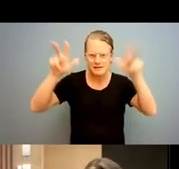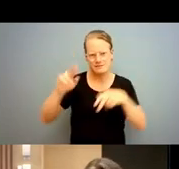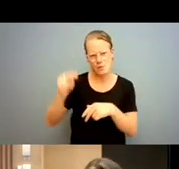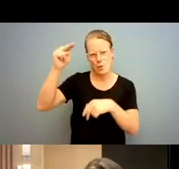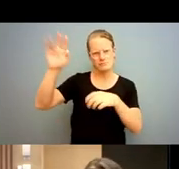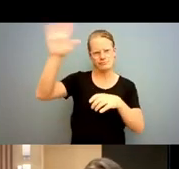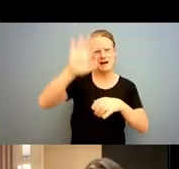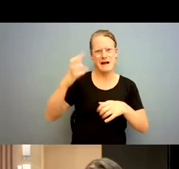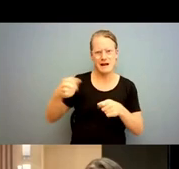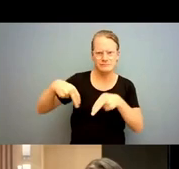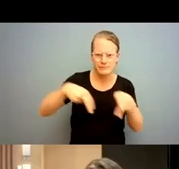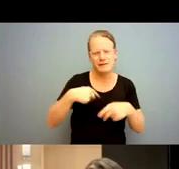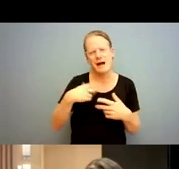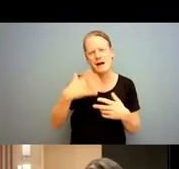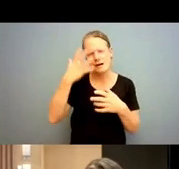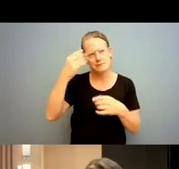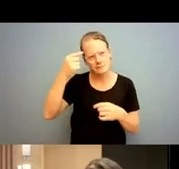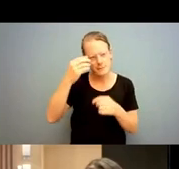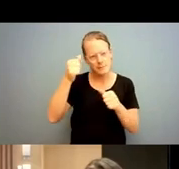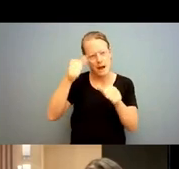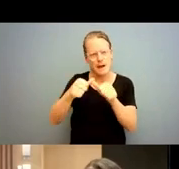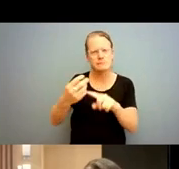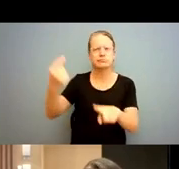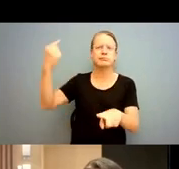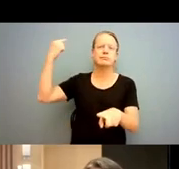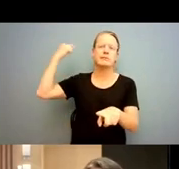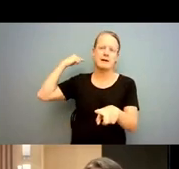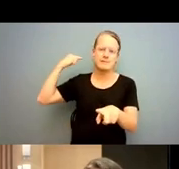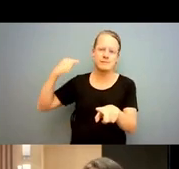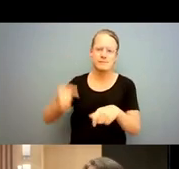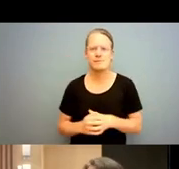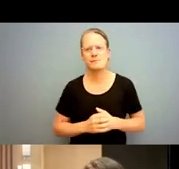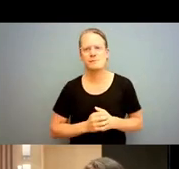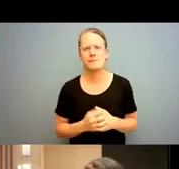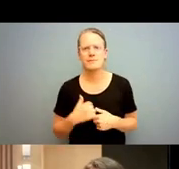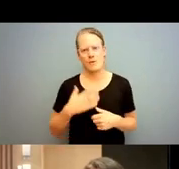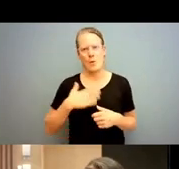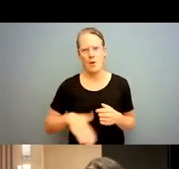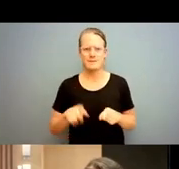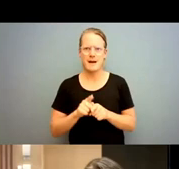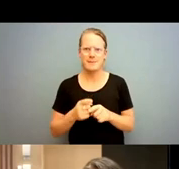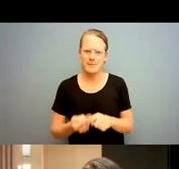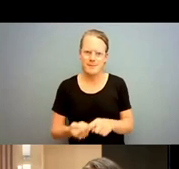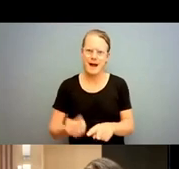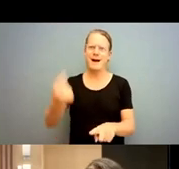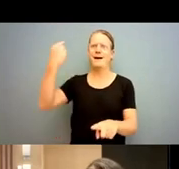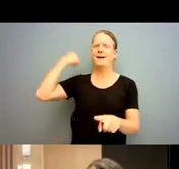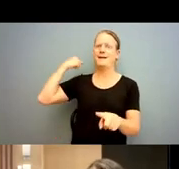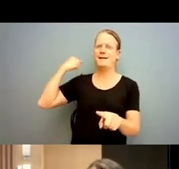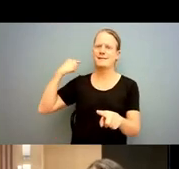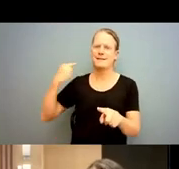toutu. Napa parrasi siittas. Täällä nu kolkko,